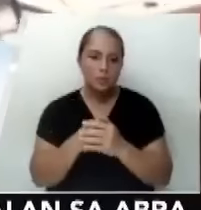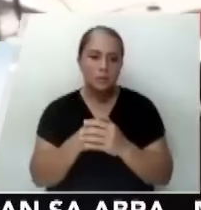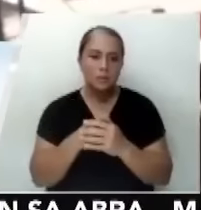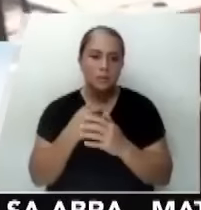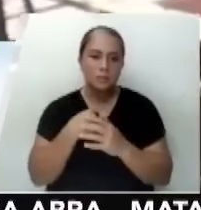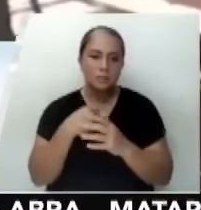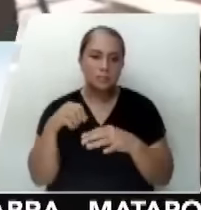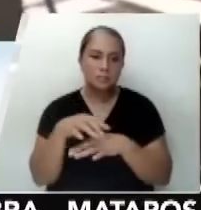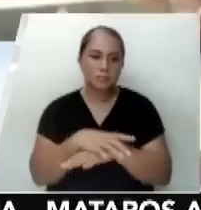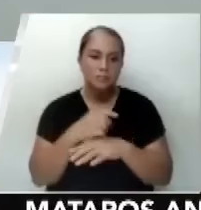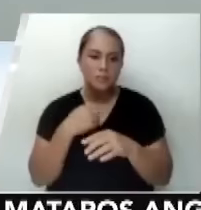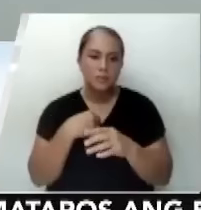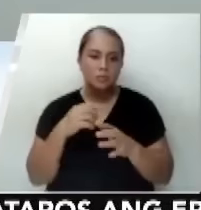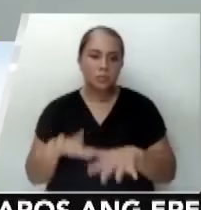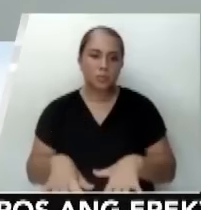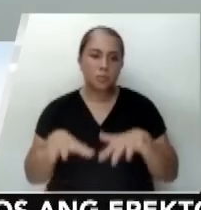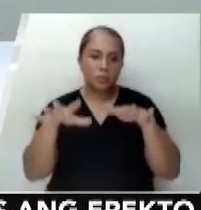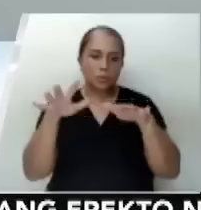sa lalawigan.